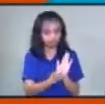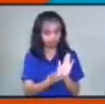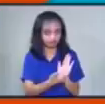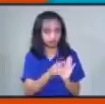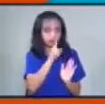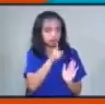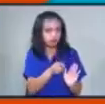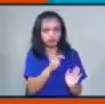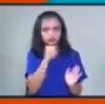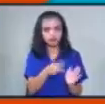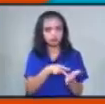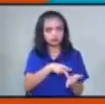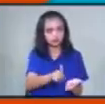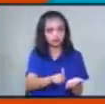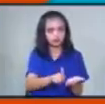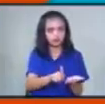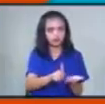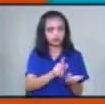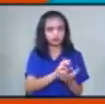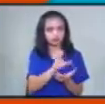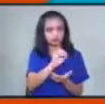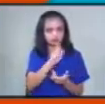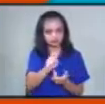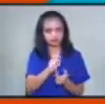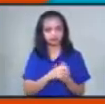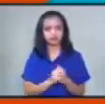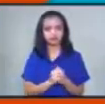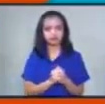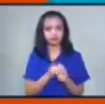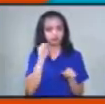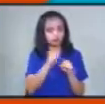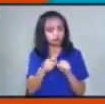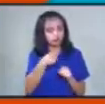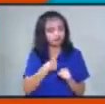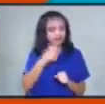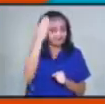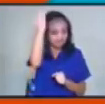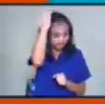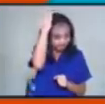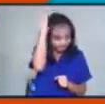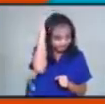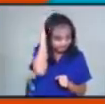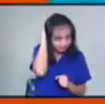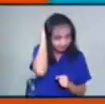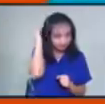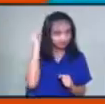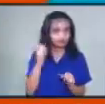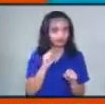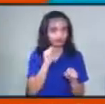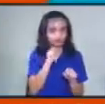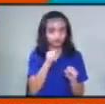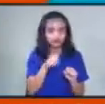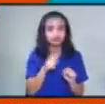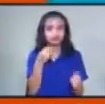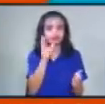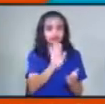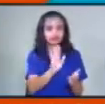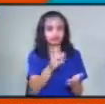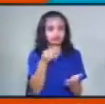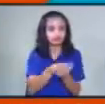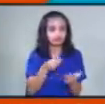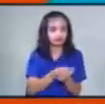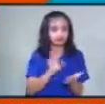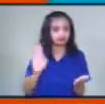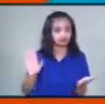na talagang hindi nababayaran yung kanilang OT. So, nakikiusap kami, bagamat talagang pera nila yon para sa